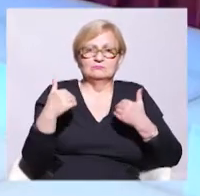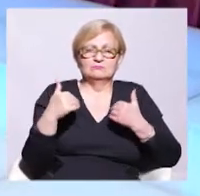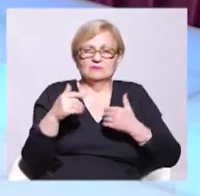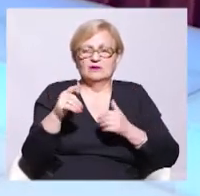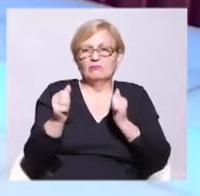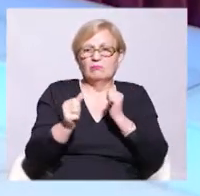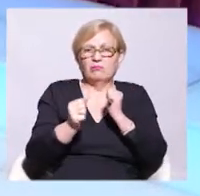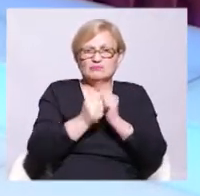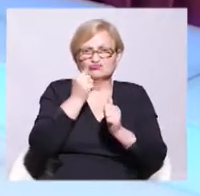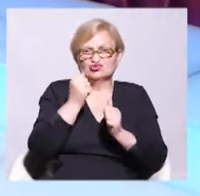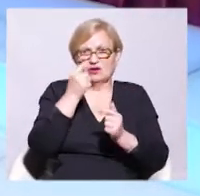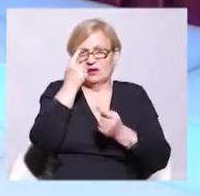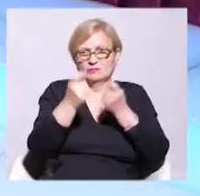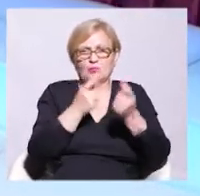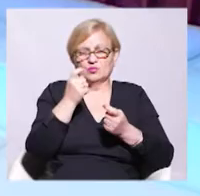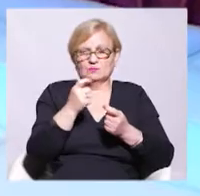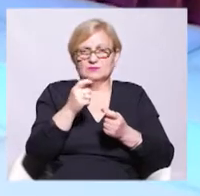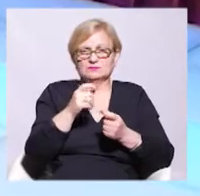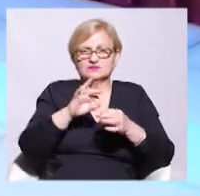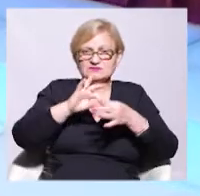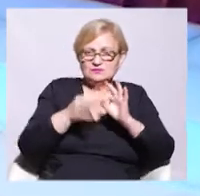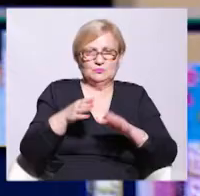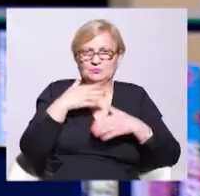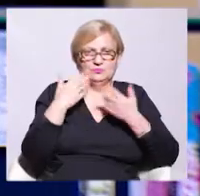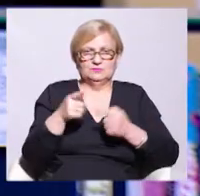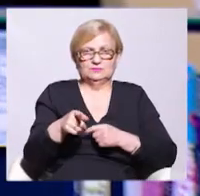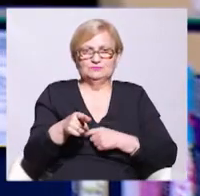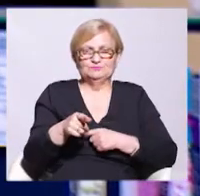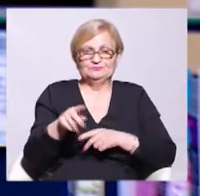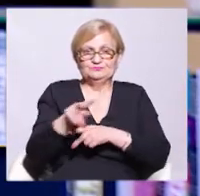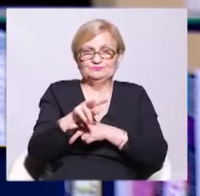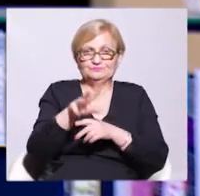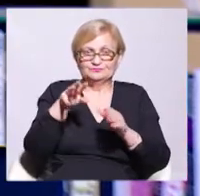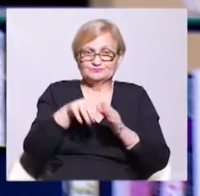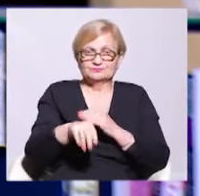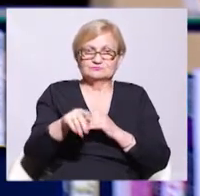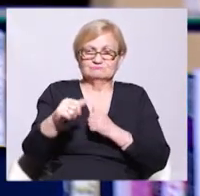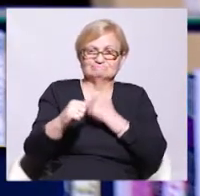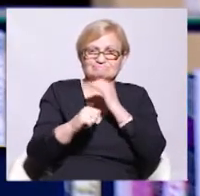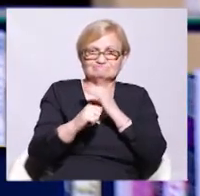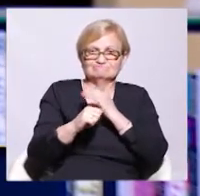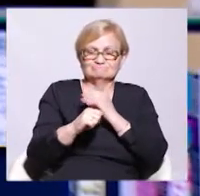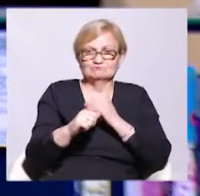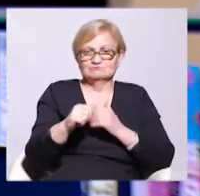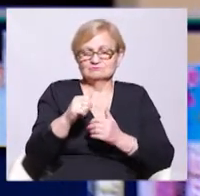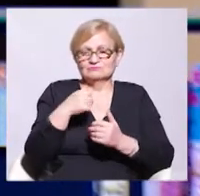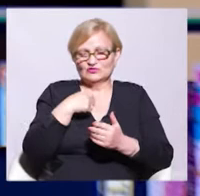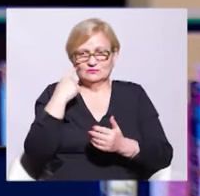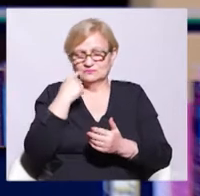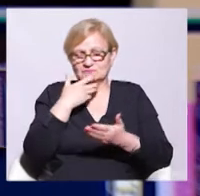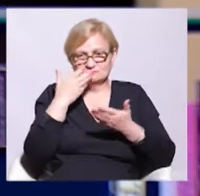მშრალი ინფორმაციას შემოინახავენ ხოლმე. Ლიტერატურის წყალობით ჩვენ წინაშე